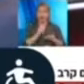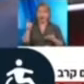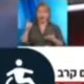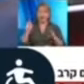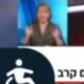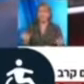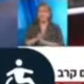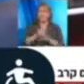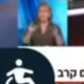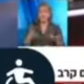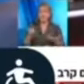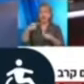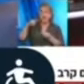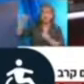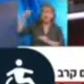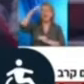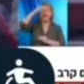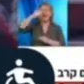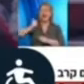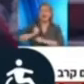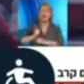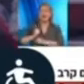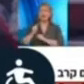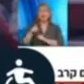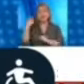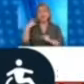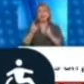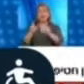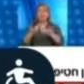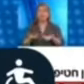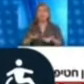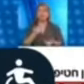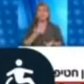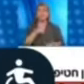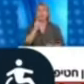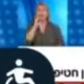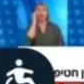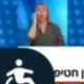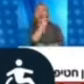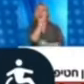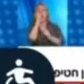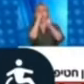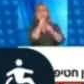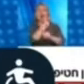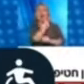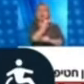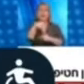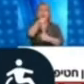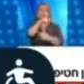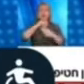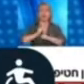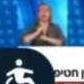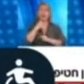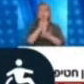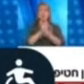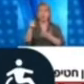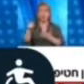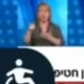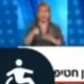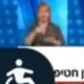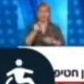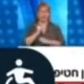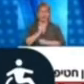איזה מזכר באוויר, וכל הדבר הזה נמנע. לא העירו את כל החיילים במוצבים בבסיס להיערך לחדירה. חיילים נהרגו